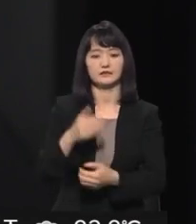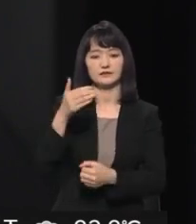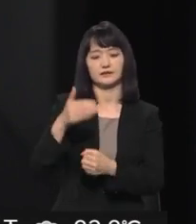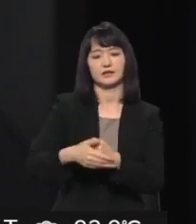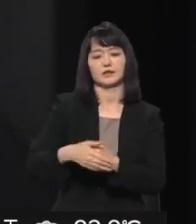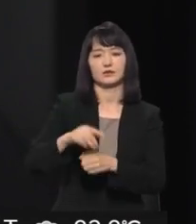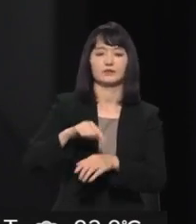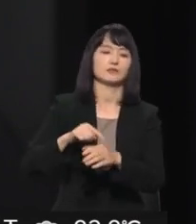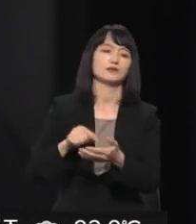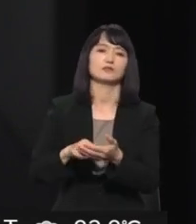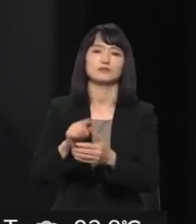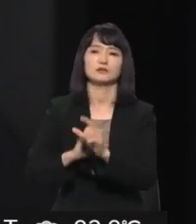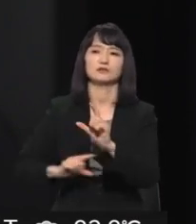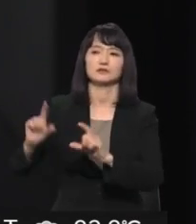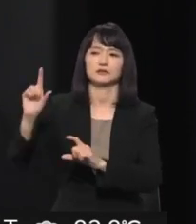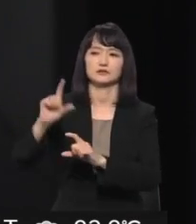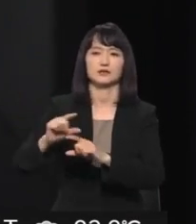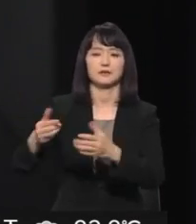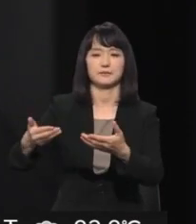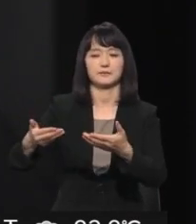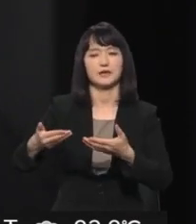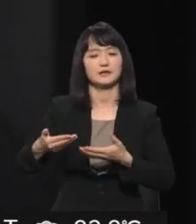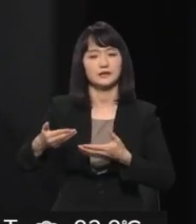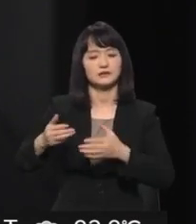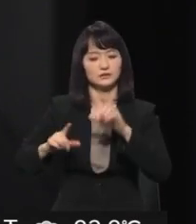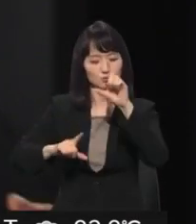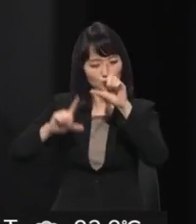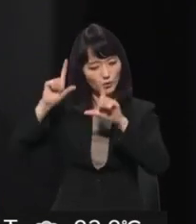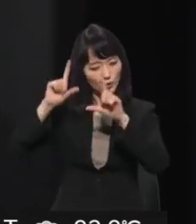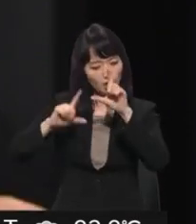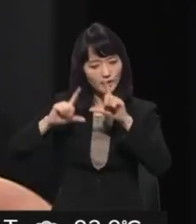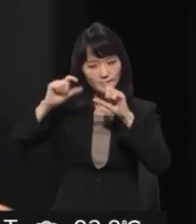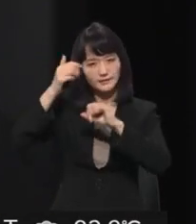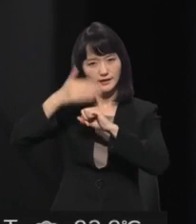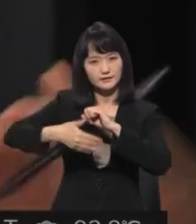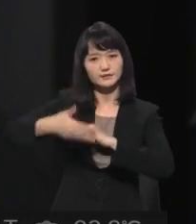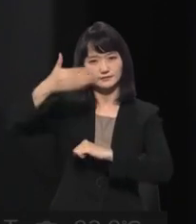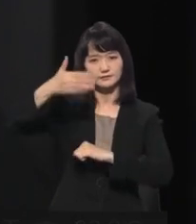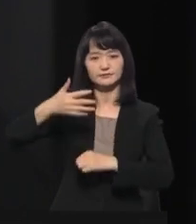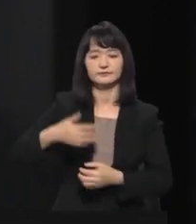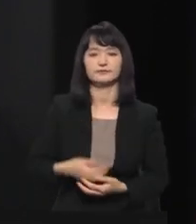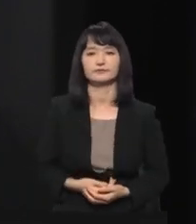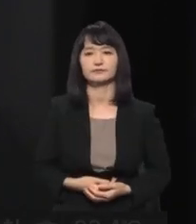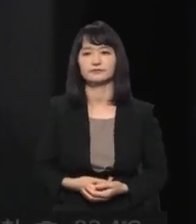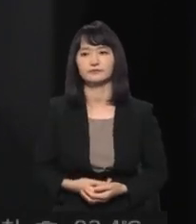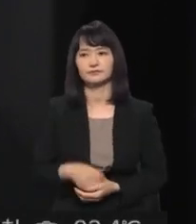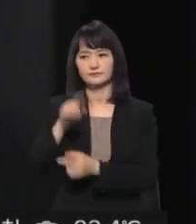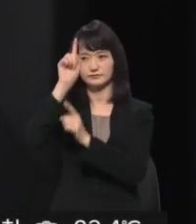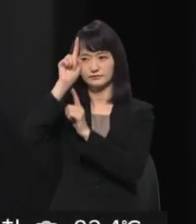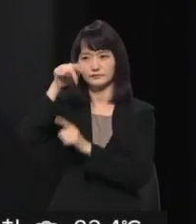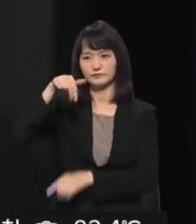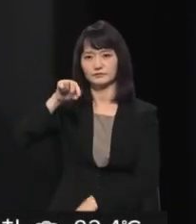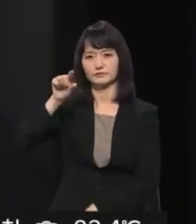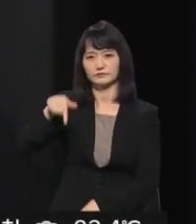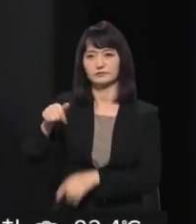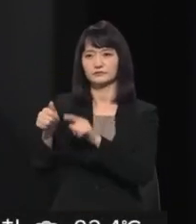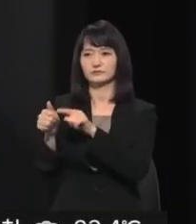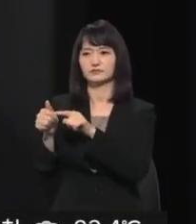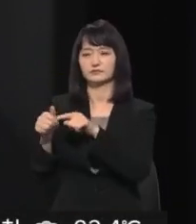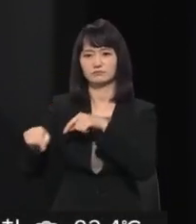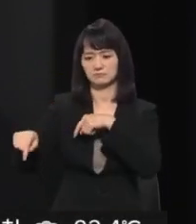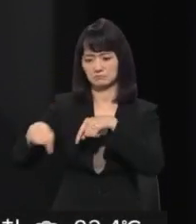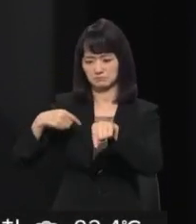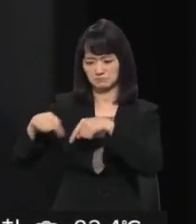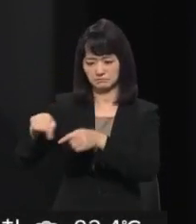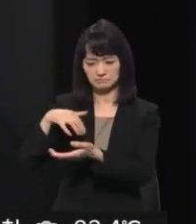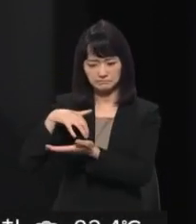더 받아오는 어 그럼 모양을 만드는 것 같아요 그래서 굉장히 여가 보기에는 이준석 대표가 에 그 어떤 정치적인